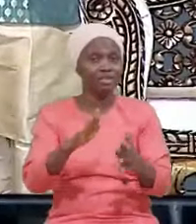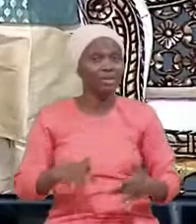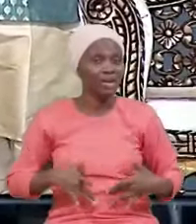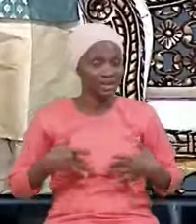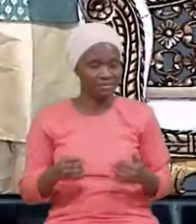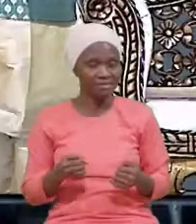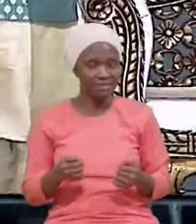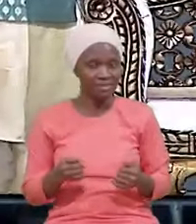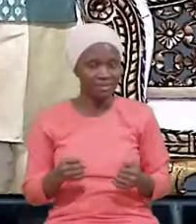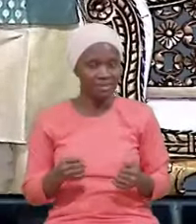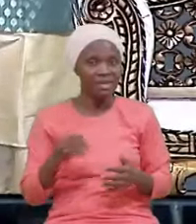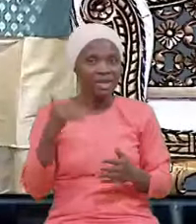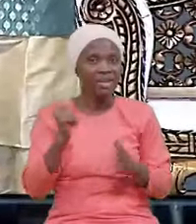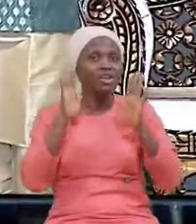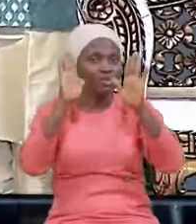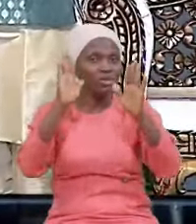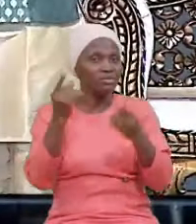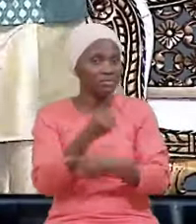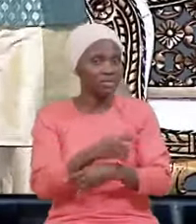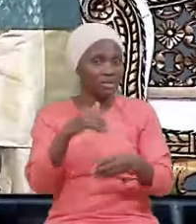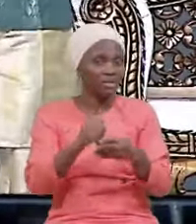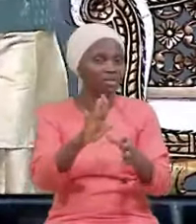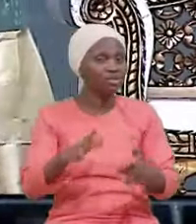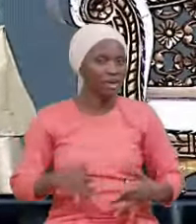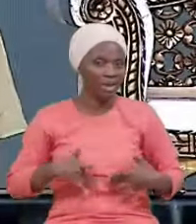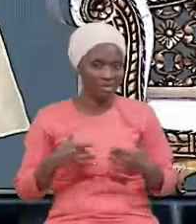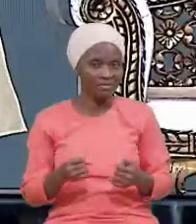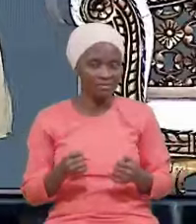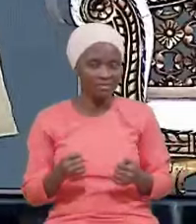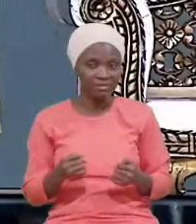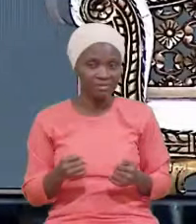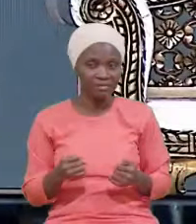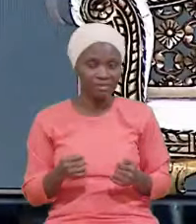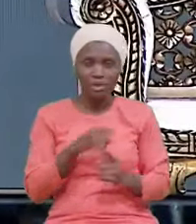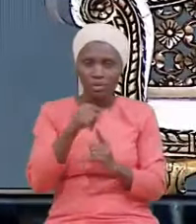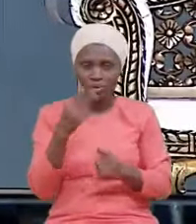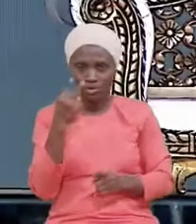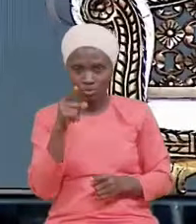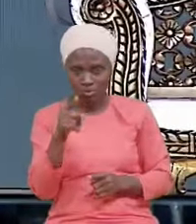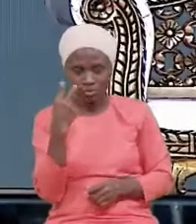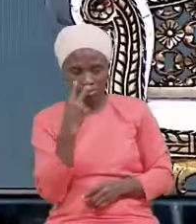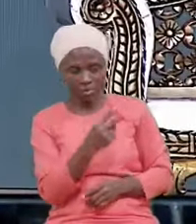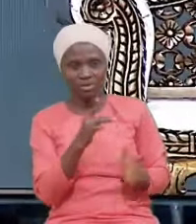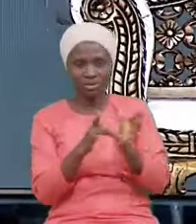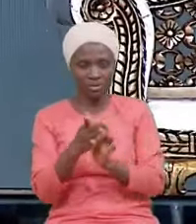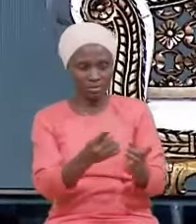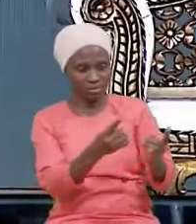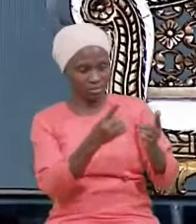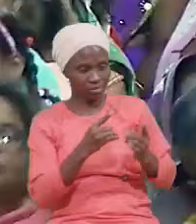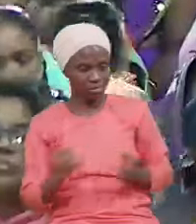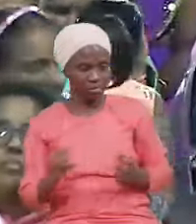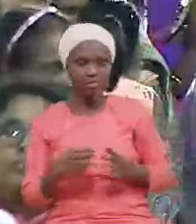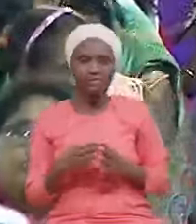జీవితంలో మహిమవంతమైన రోజు. A wonderful day in your life. మీ జీవితంలో ఆశ్చర్యమైన రోజు. When you see Jesus coming. మీరు